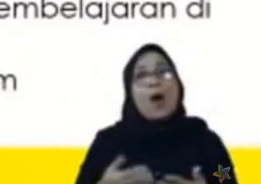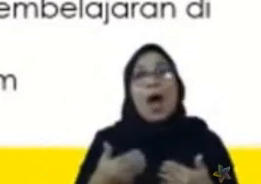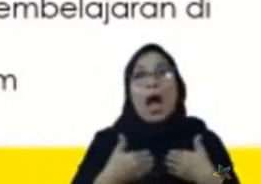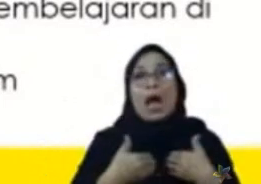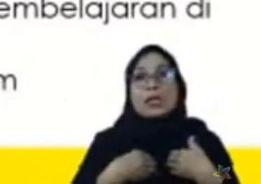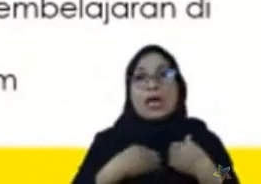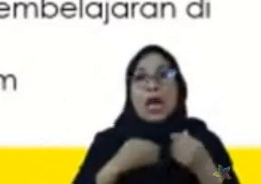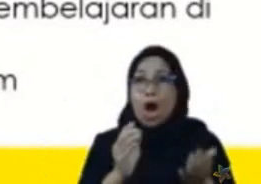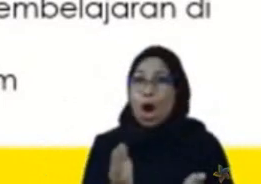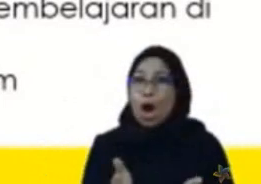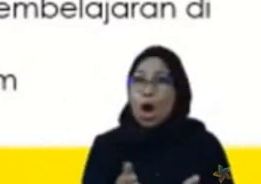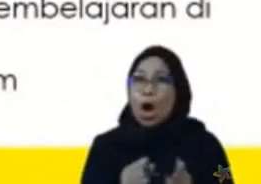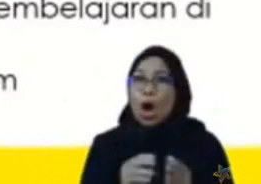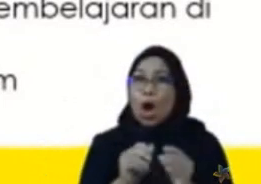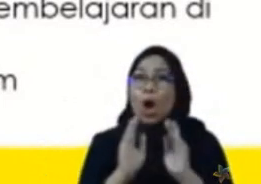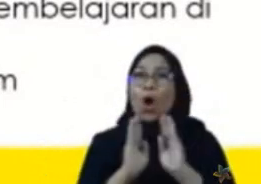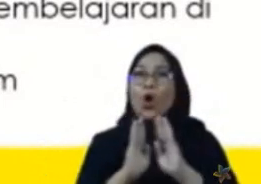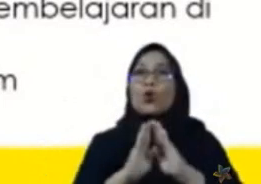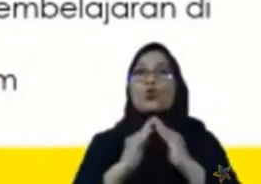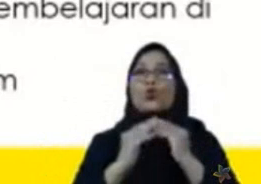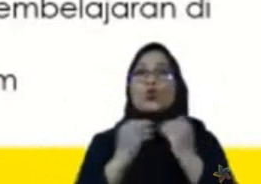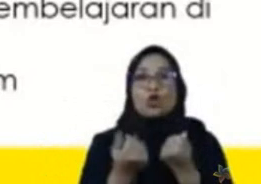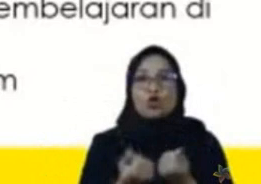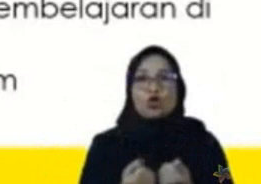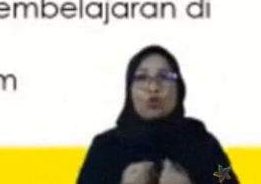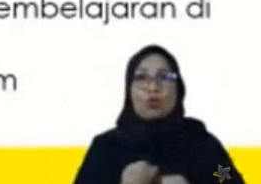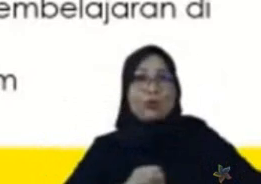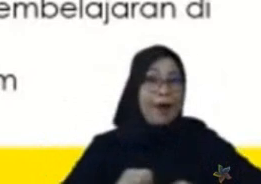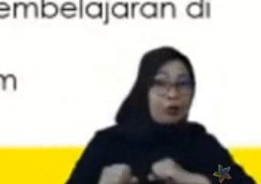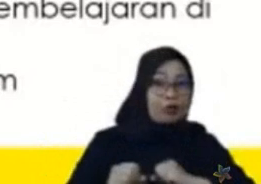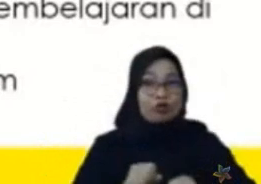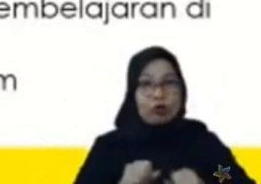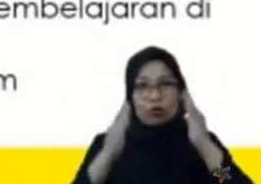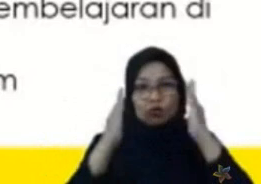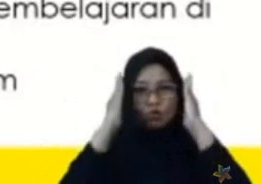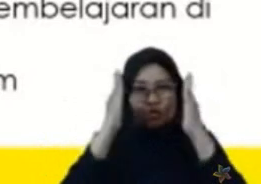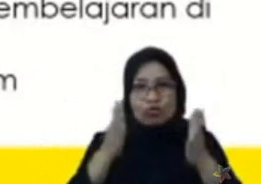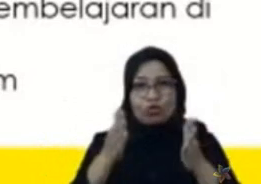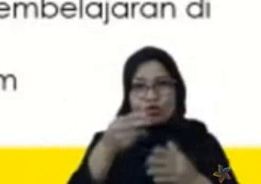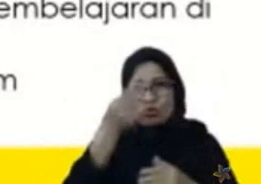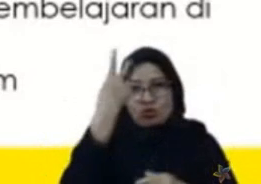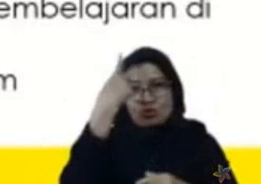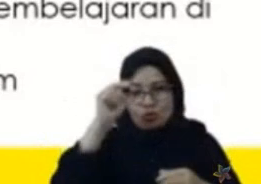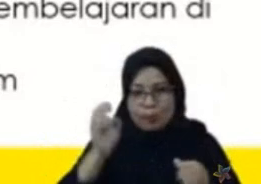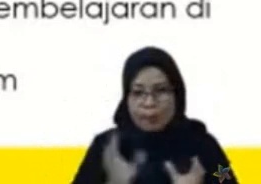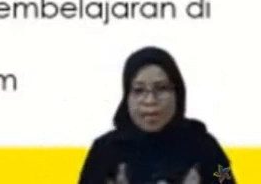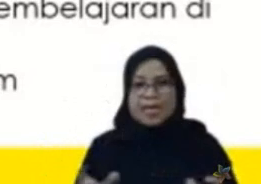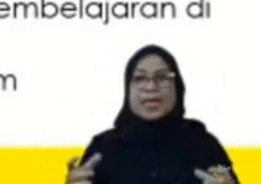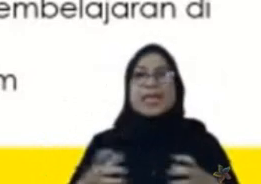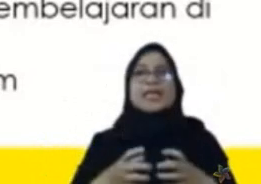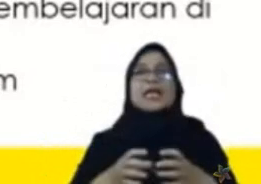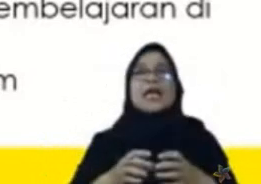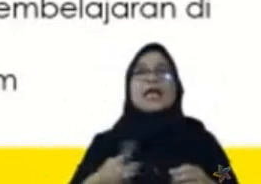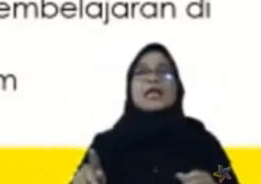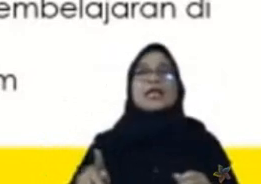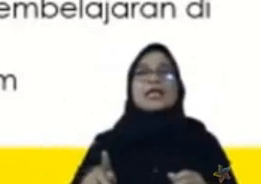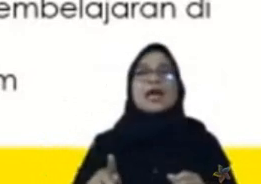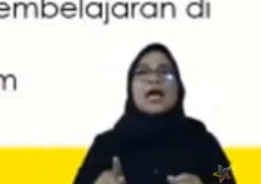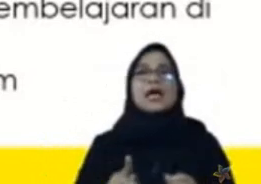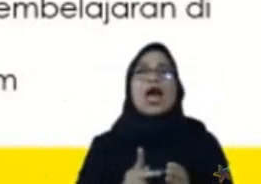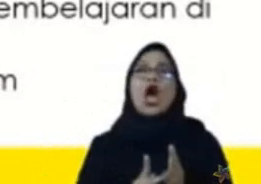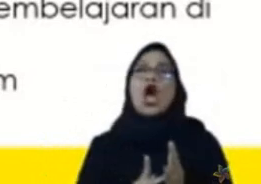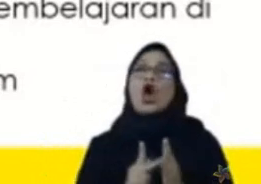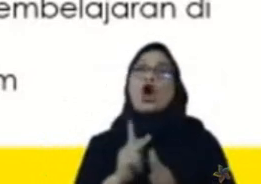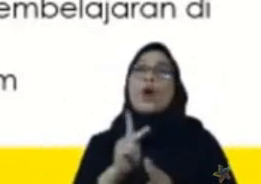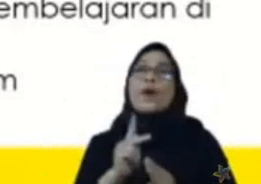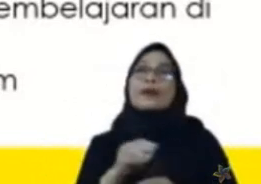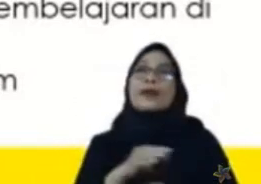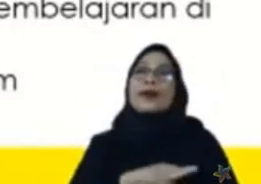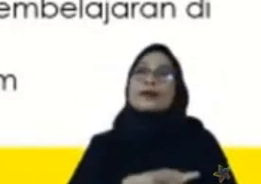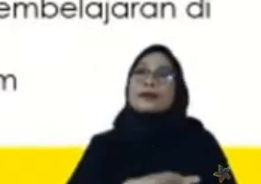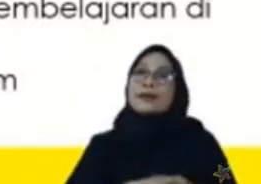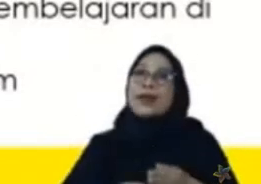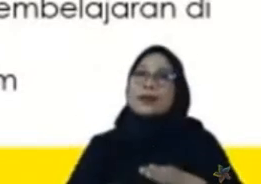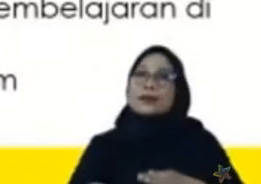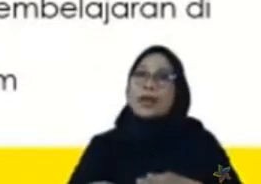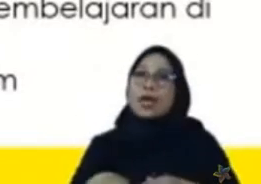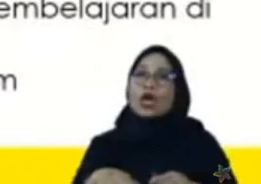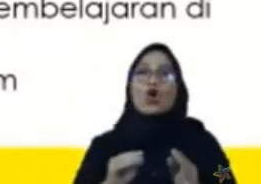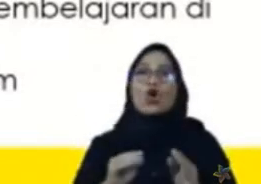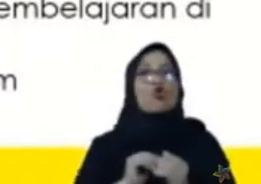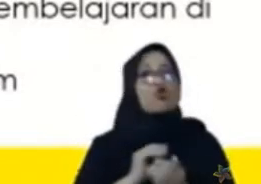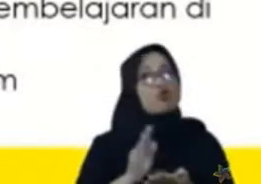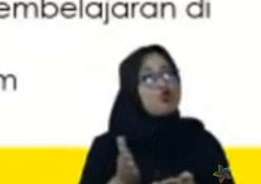kurikulum darurat kondisi khusus yang merupakan penyederhanaan kompetensi dasar yang mengacu pada kurikulum